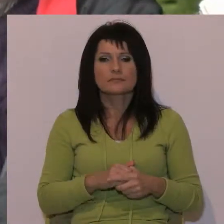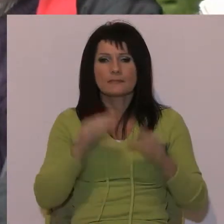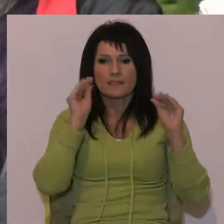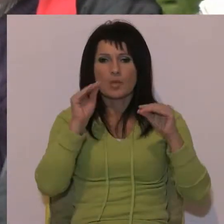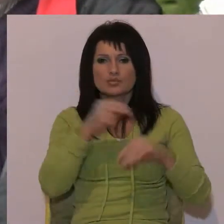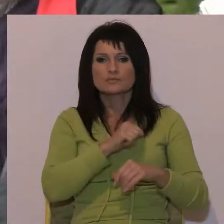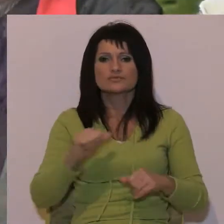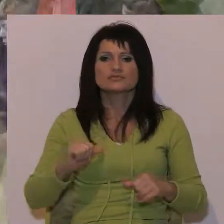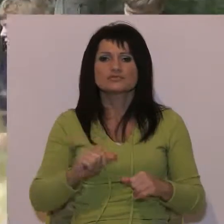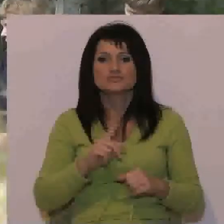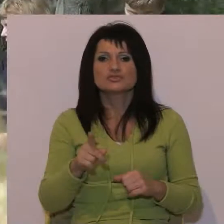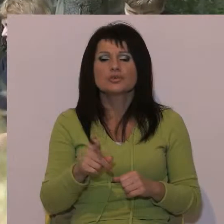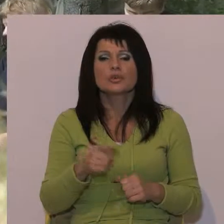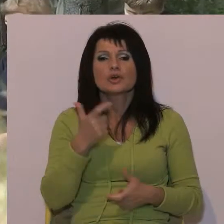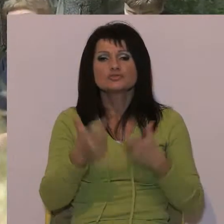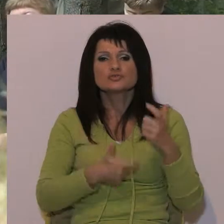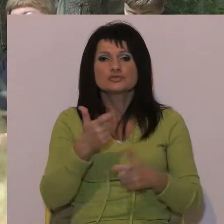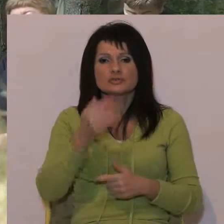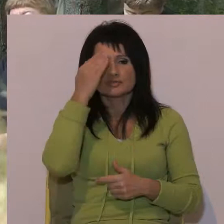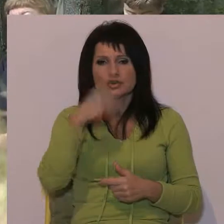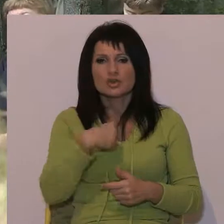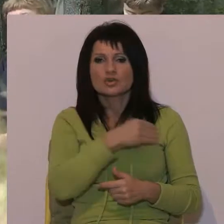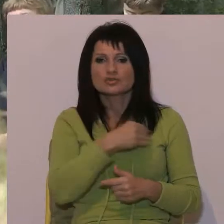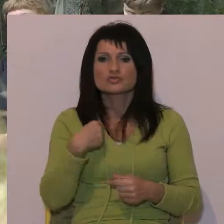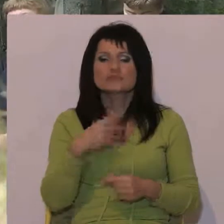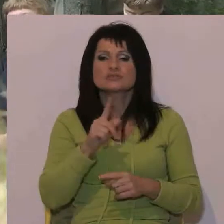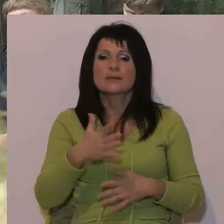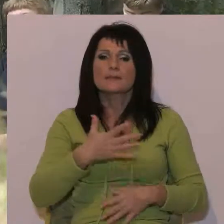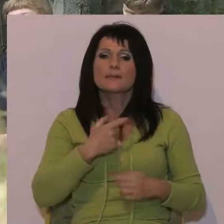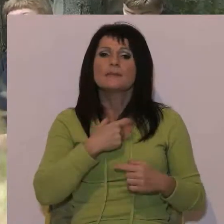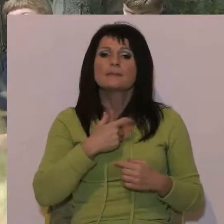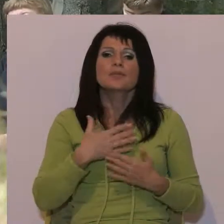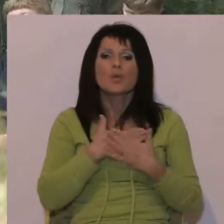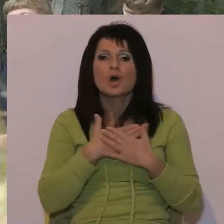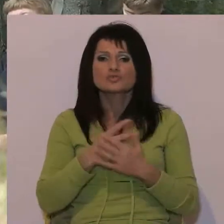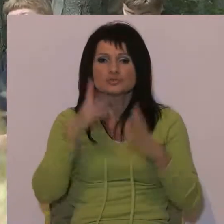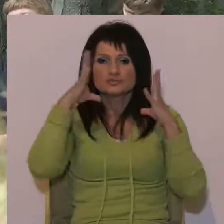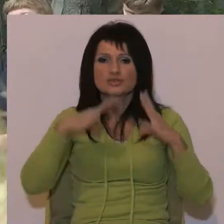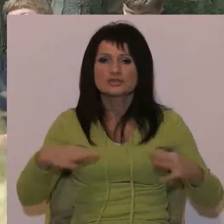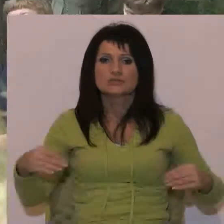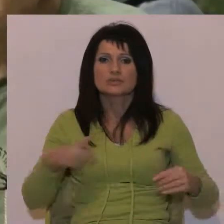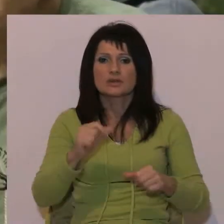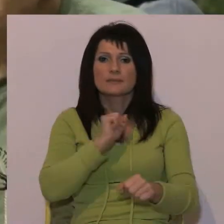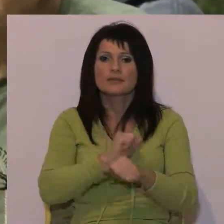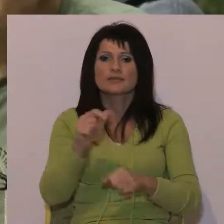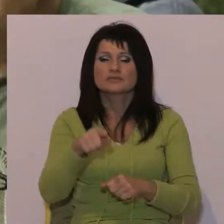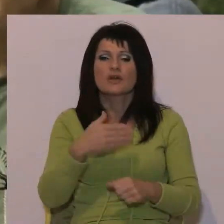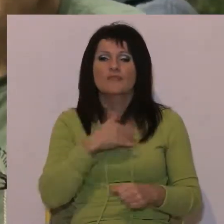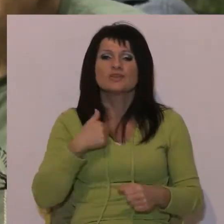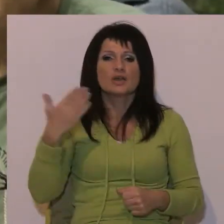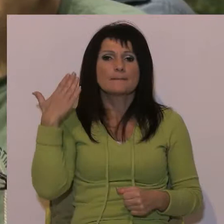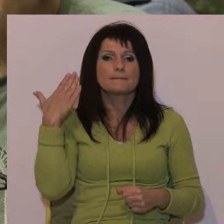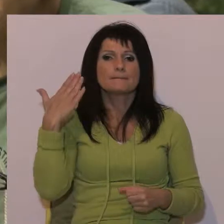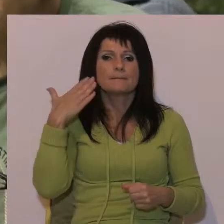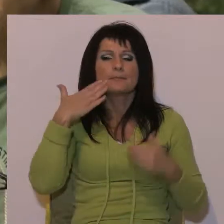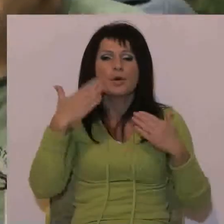Nauczmy się czynić znak krzyża z miłością, z szacunkiem, bo jest to nasze pozdrowienie Pana